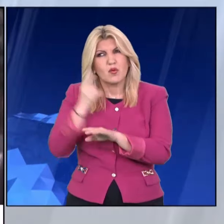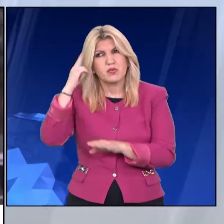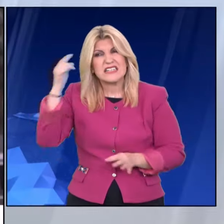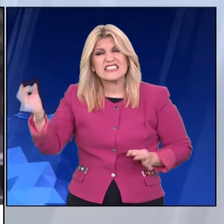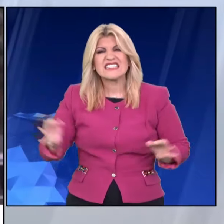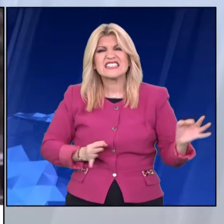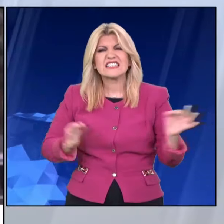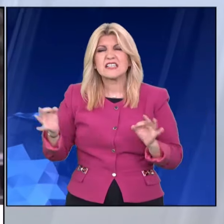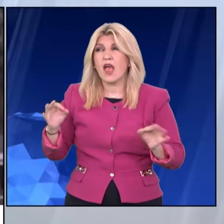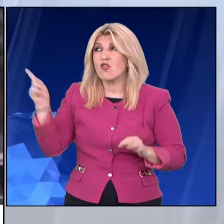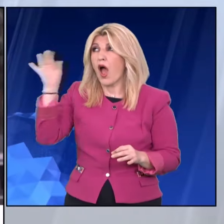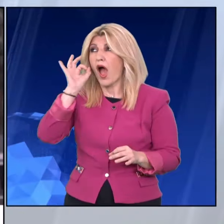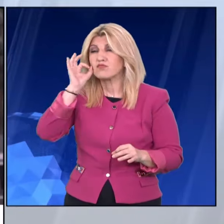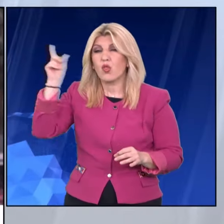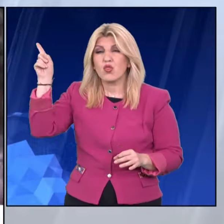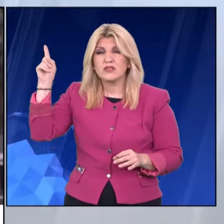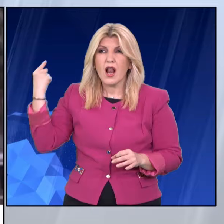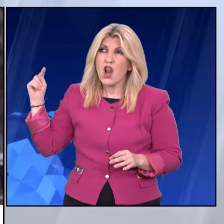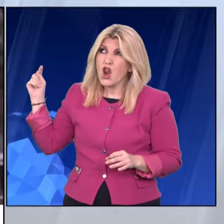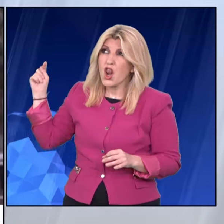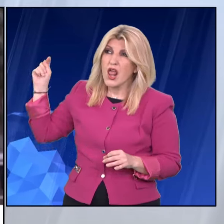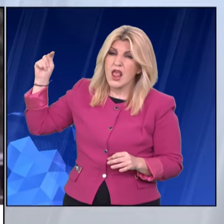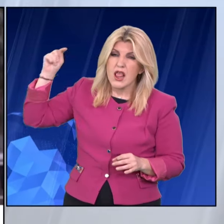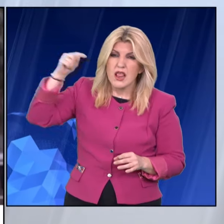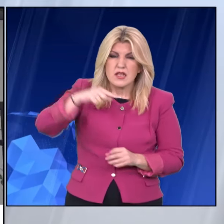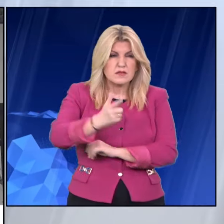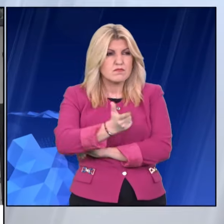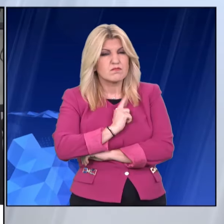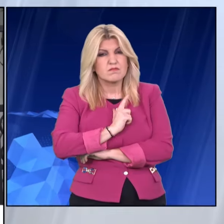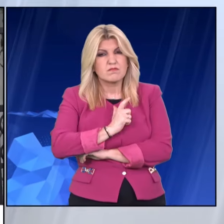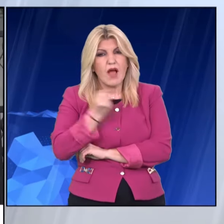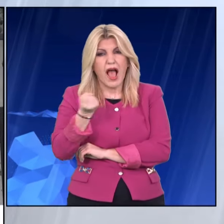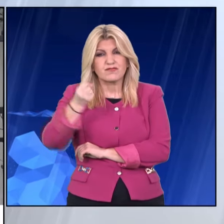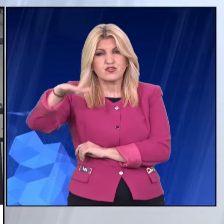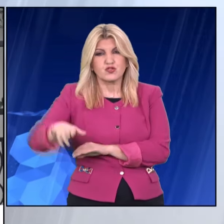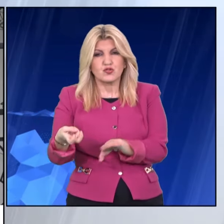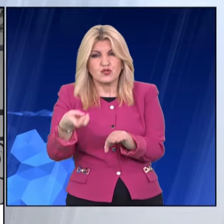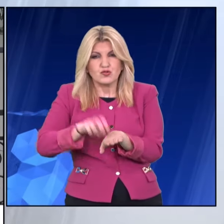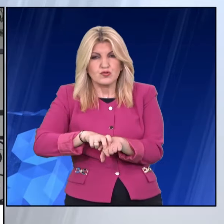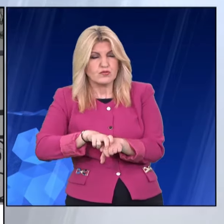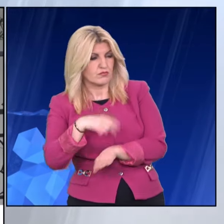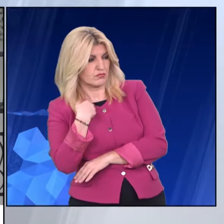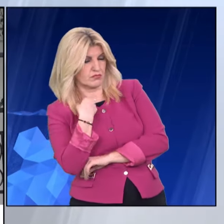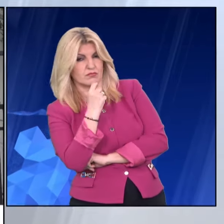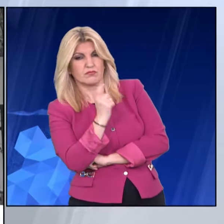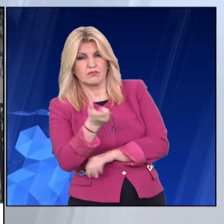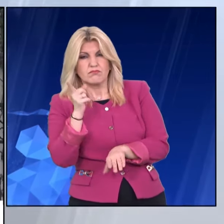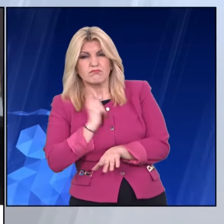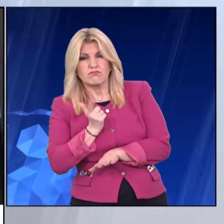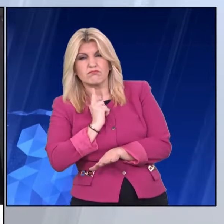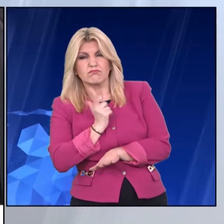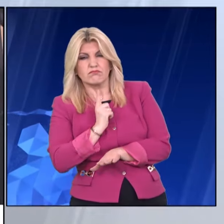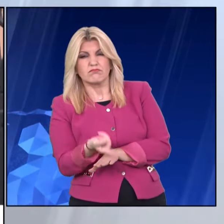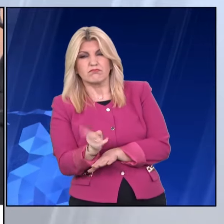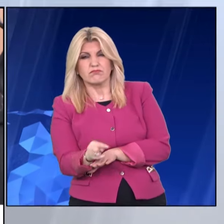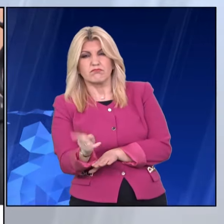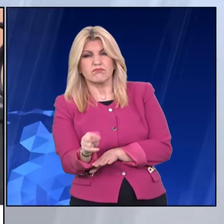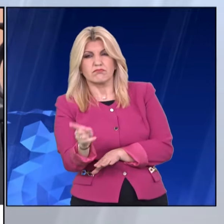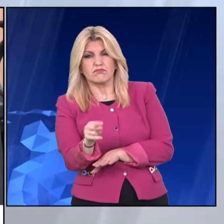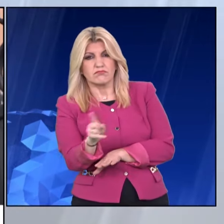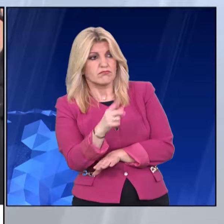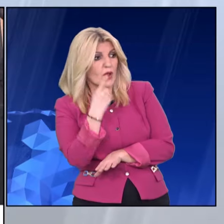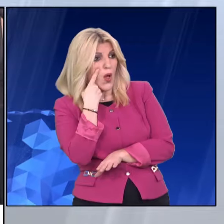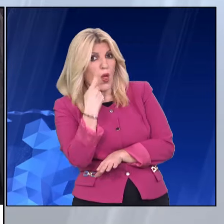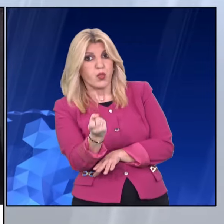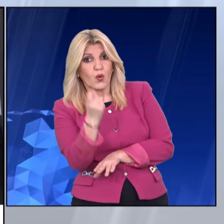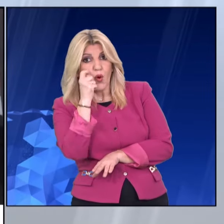αμάξι ήταν εκεί μια εβδομάδα και τον έβλεπαν να κοιμάται εκεί. Μόλις είδε το γαμπρό του να βγαίνει, όπλησε την καραμπίνα. Πατέρας αφέντης.